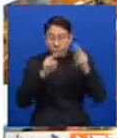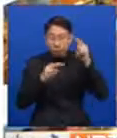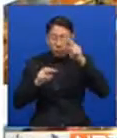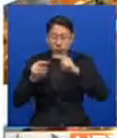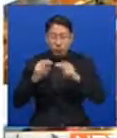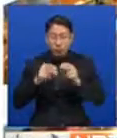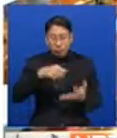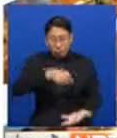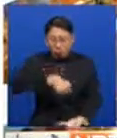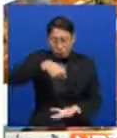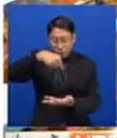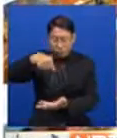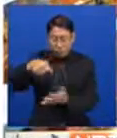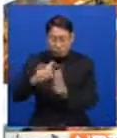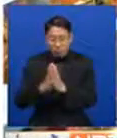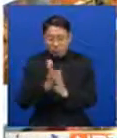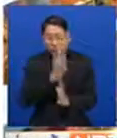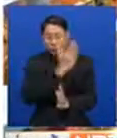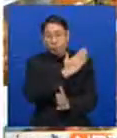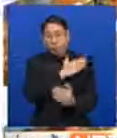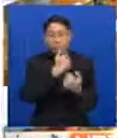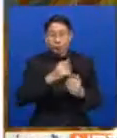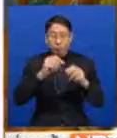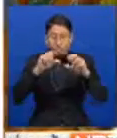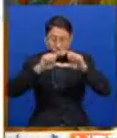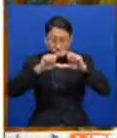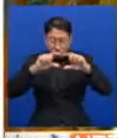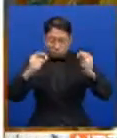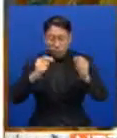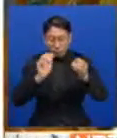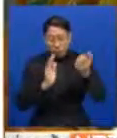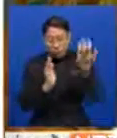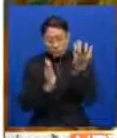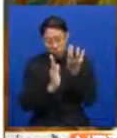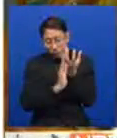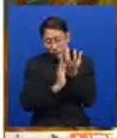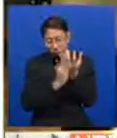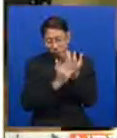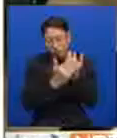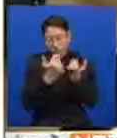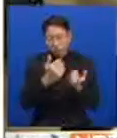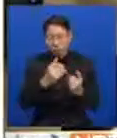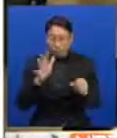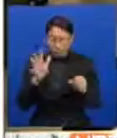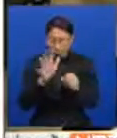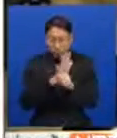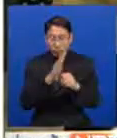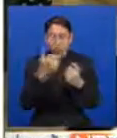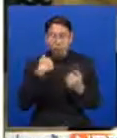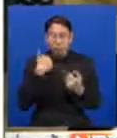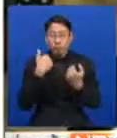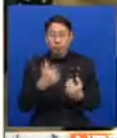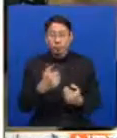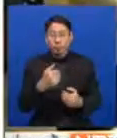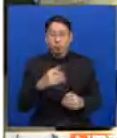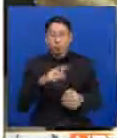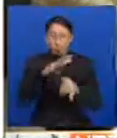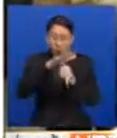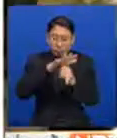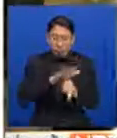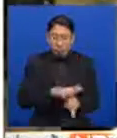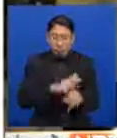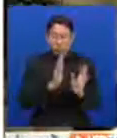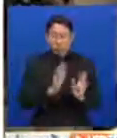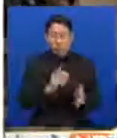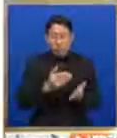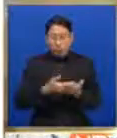สังฆทานตามท้องตลาดนะคะว่ามีฉลากครบถ้วนหรือไม่ป้องกันการเอารัดเอาเปรียบผู้บริโภคนั่นเองค่ะโดยหม่อมหลวง